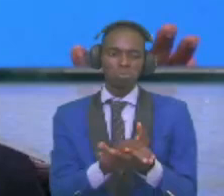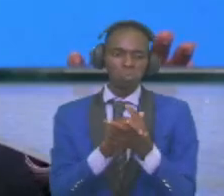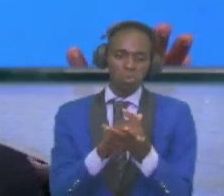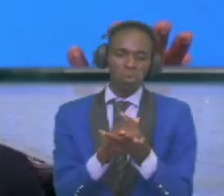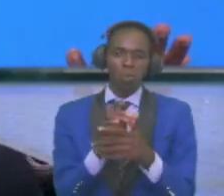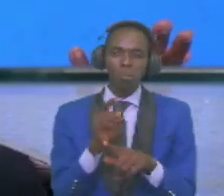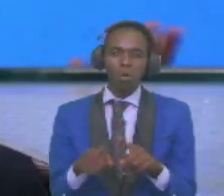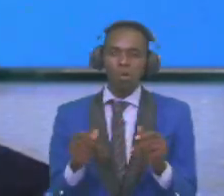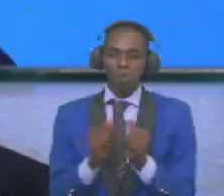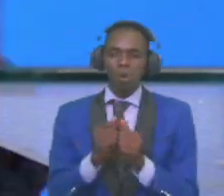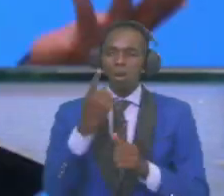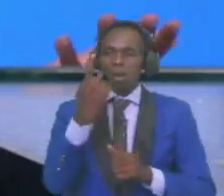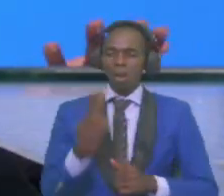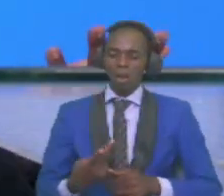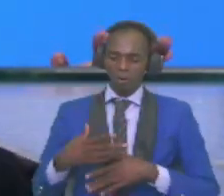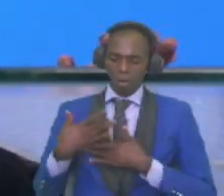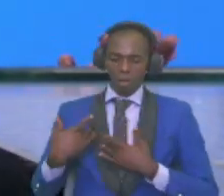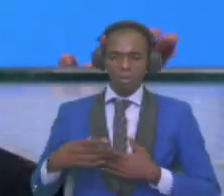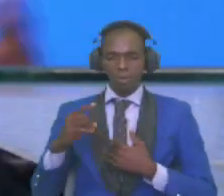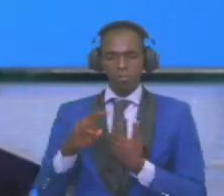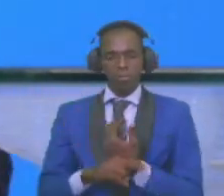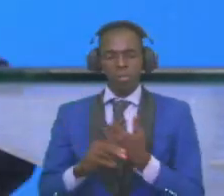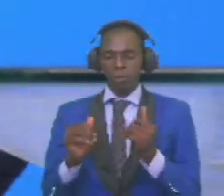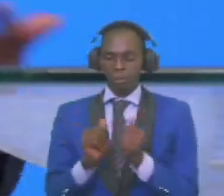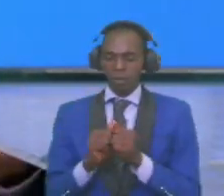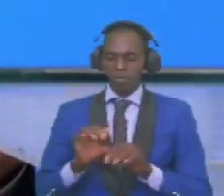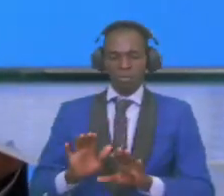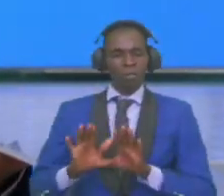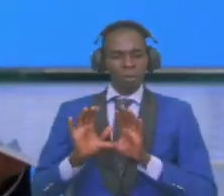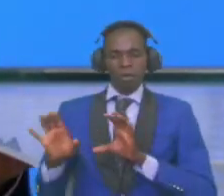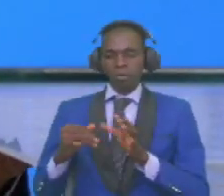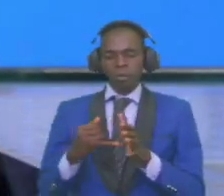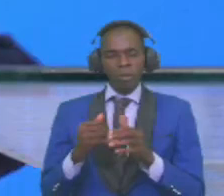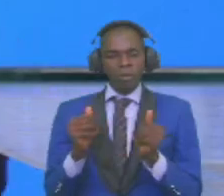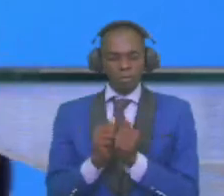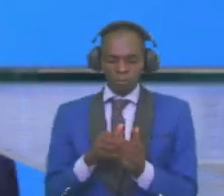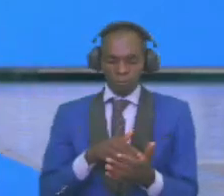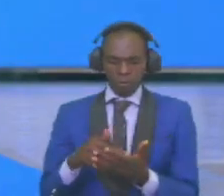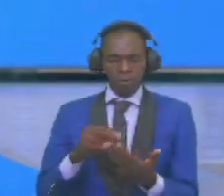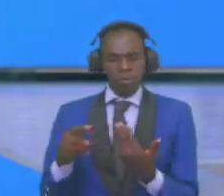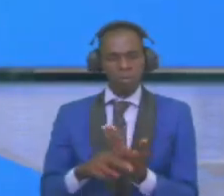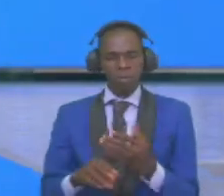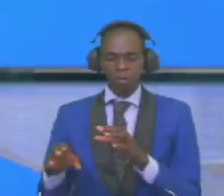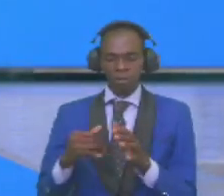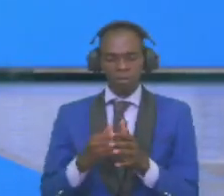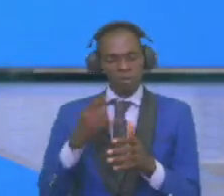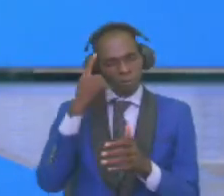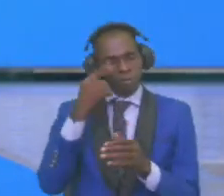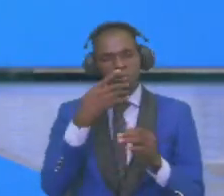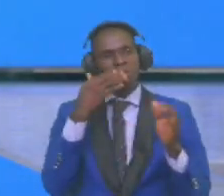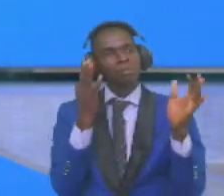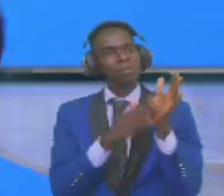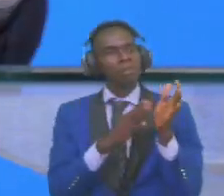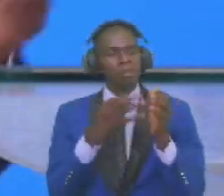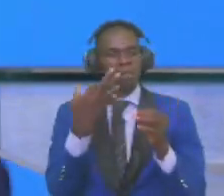de nous commandable mais tu le feras un hawker pas taillé tu le prends avec